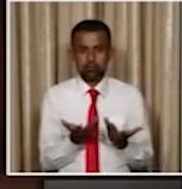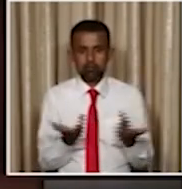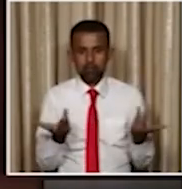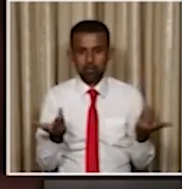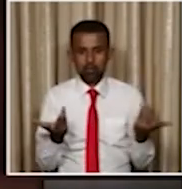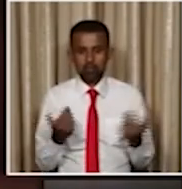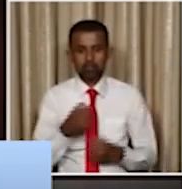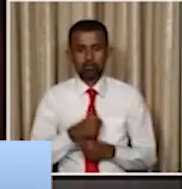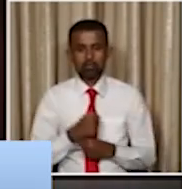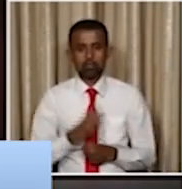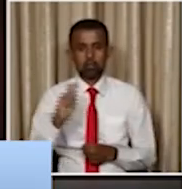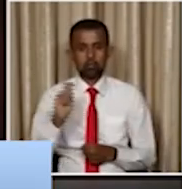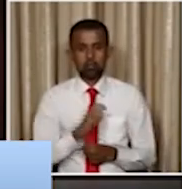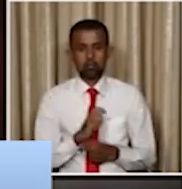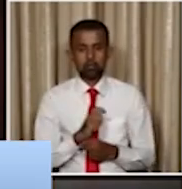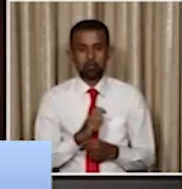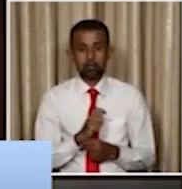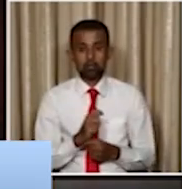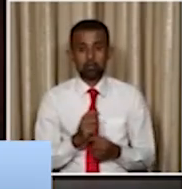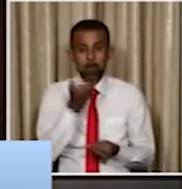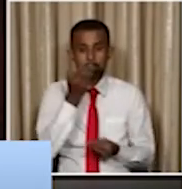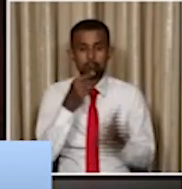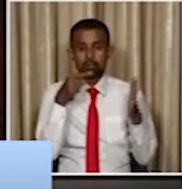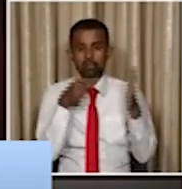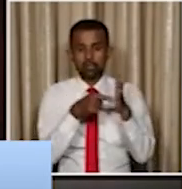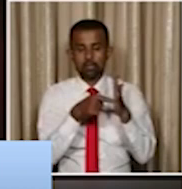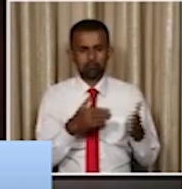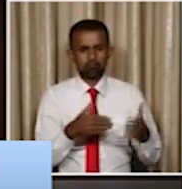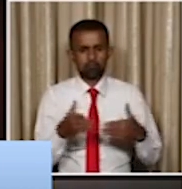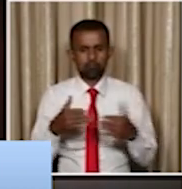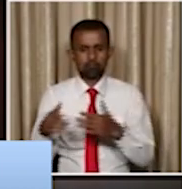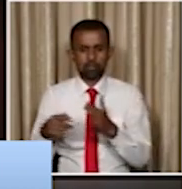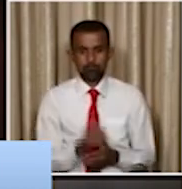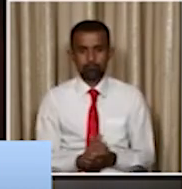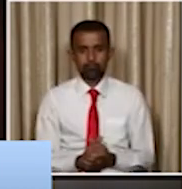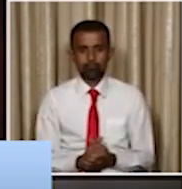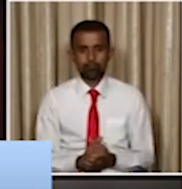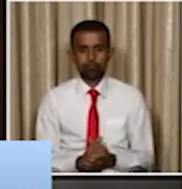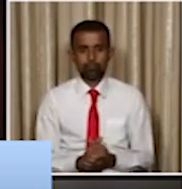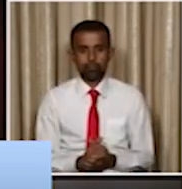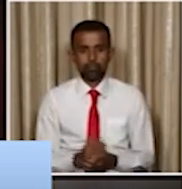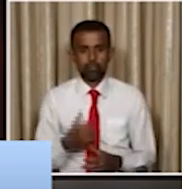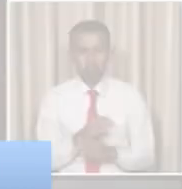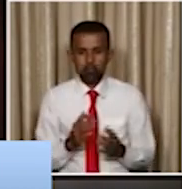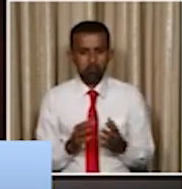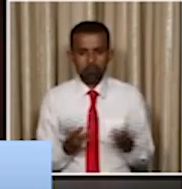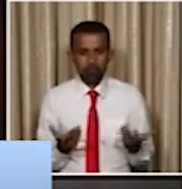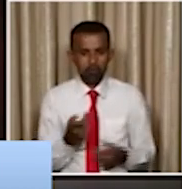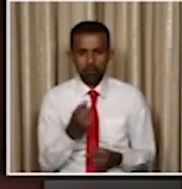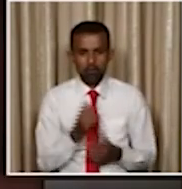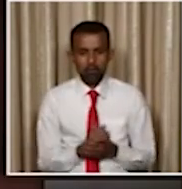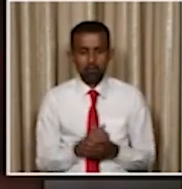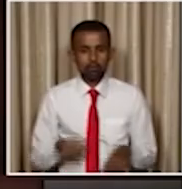රාජ්‍ය ආදායම ප්‍රමාණවත් ලෙස වැඩි කර ගැනීම ඉලක්කයෙන් මේ විවිධ බදු යෝජනා වෙනවා. අපිට ක්‍රමවේදයක් නැද්ද?